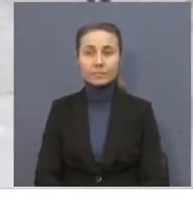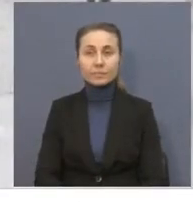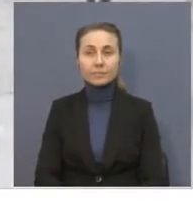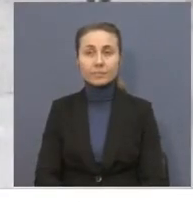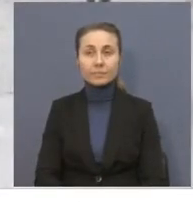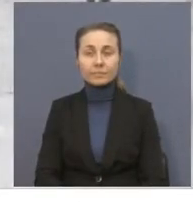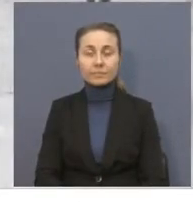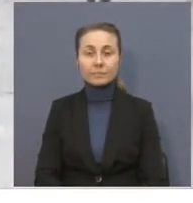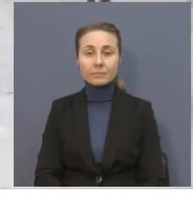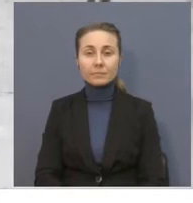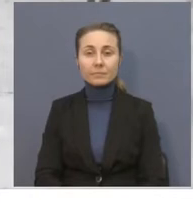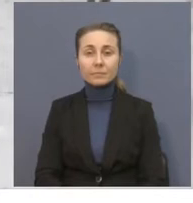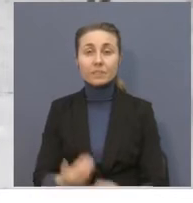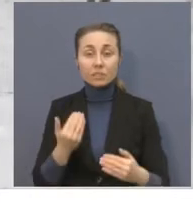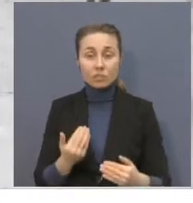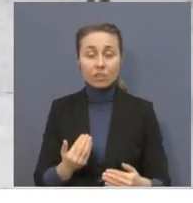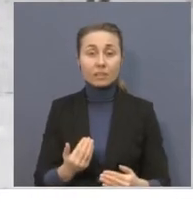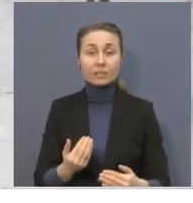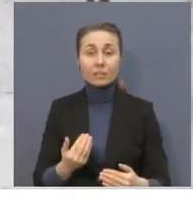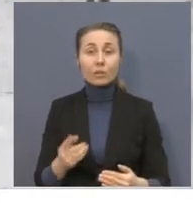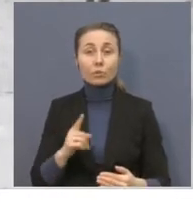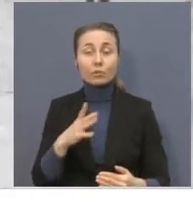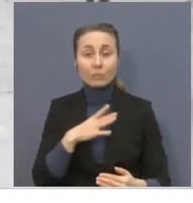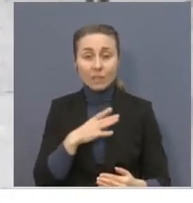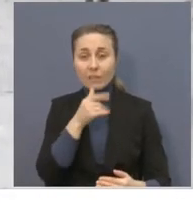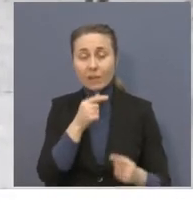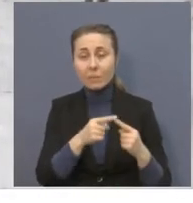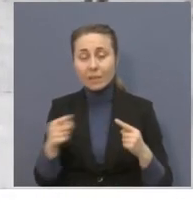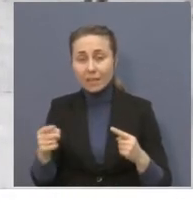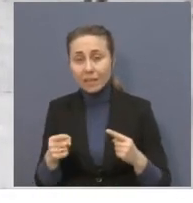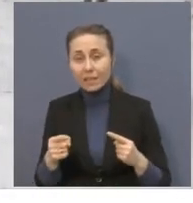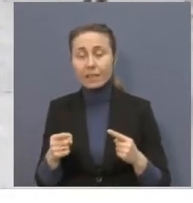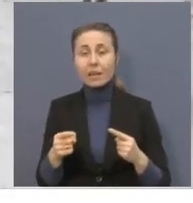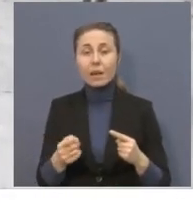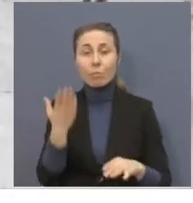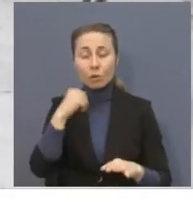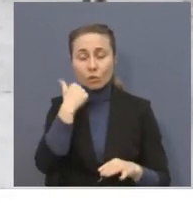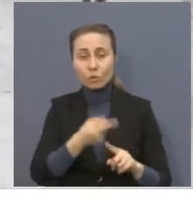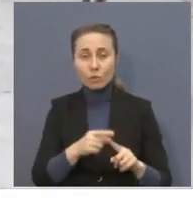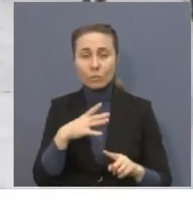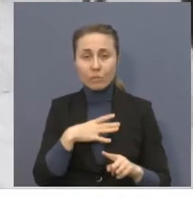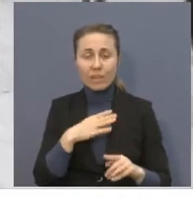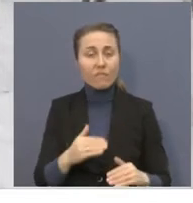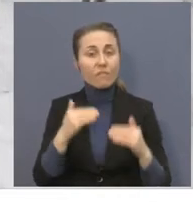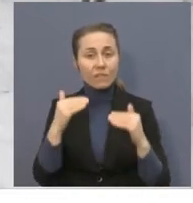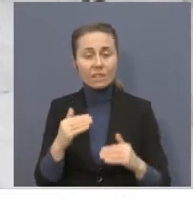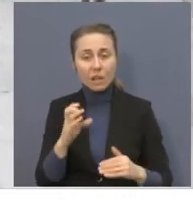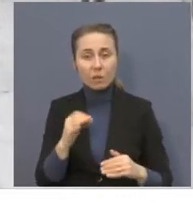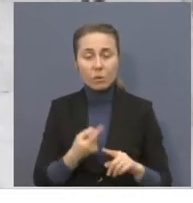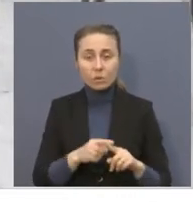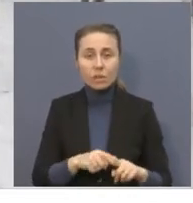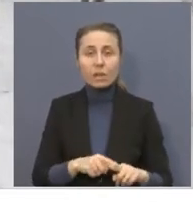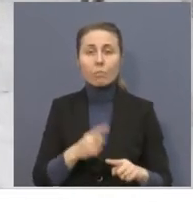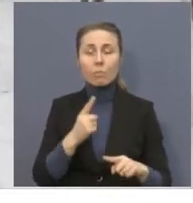поголовья. Сейчас происходит то, что бывает в определенный период времени. Прошлый год был высокосный, плюс к тому